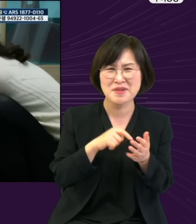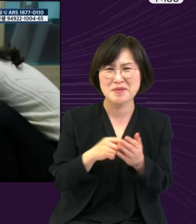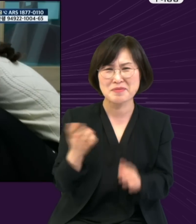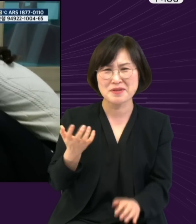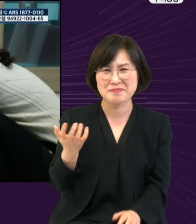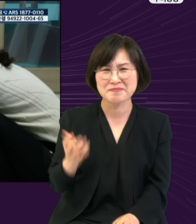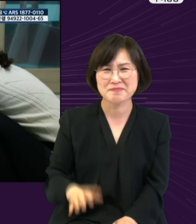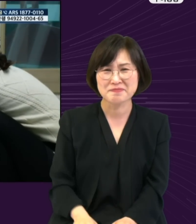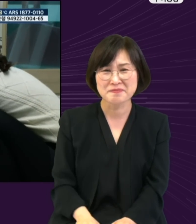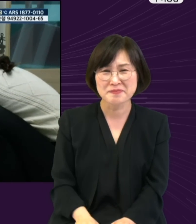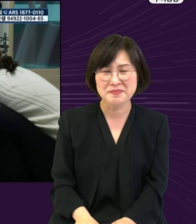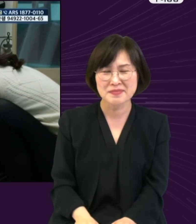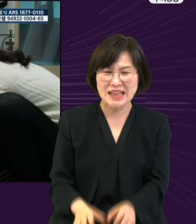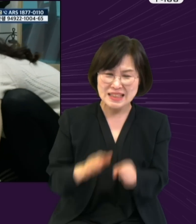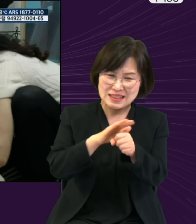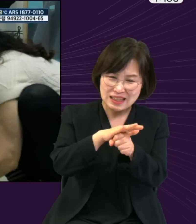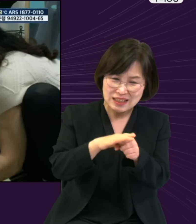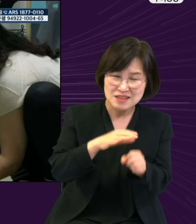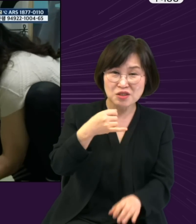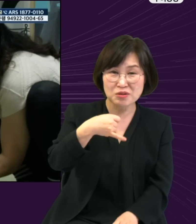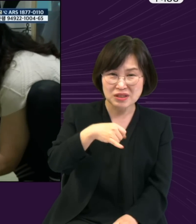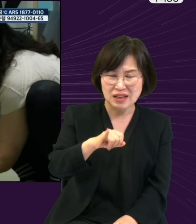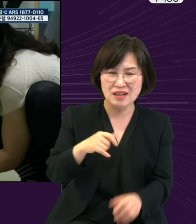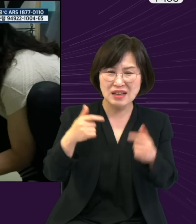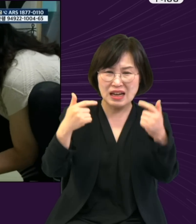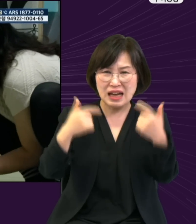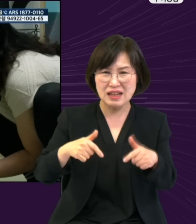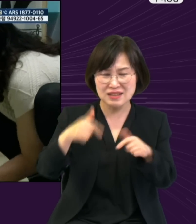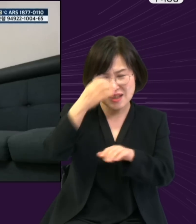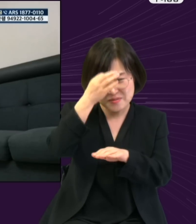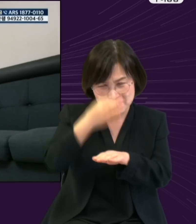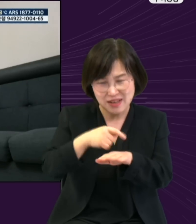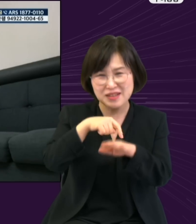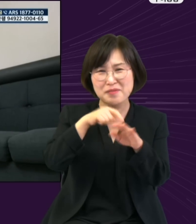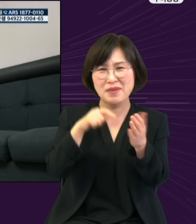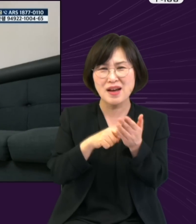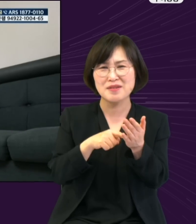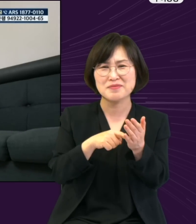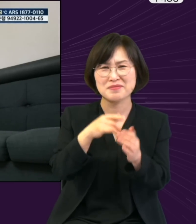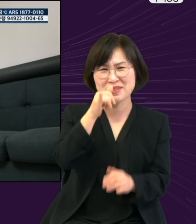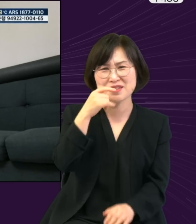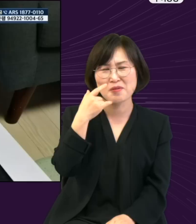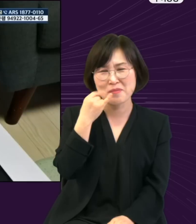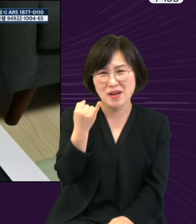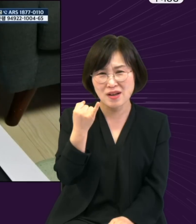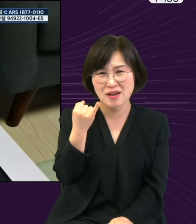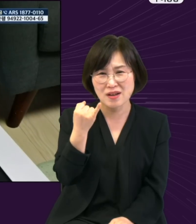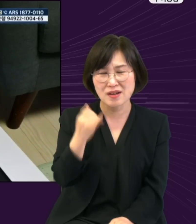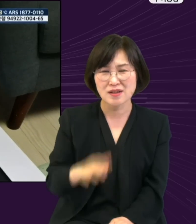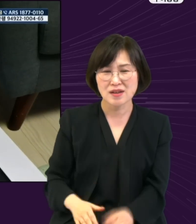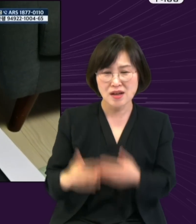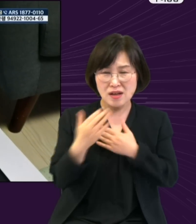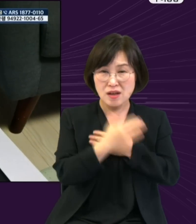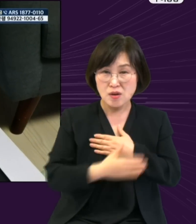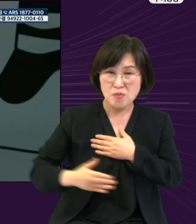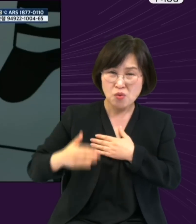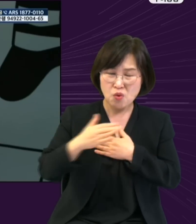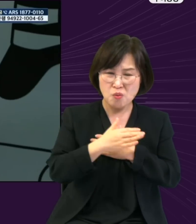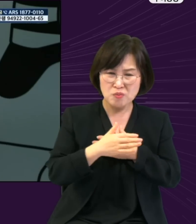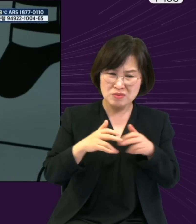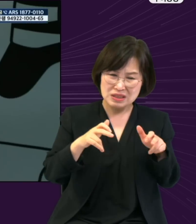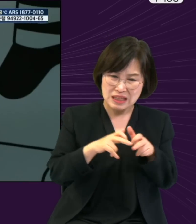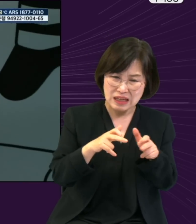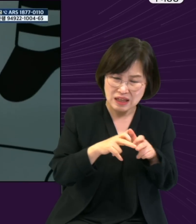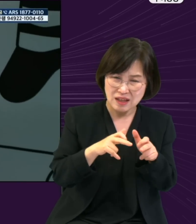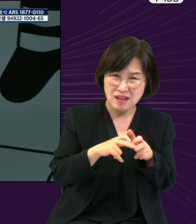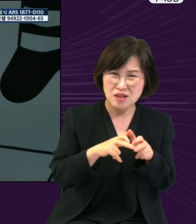이렇게 사랑스러운 딸에게 항상 미안하다는 엄마. 비록 육신과 영혼은 모두